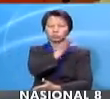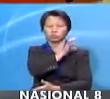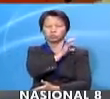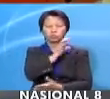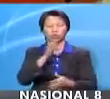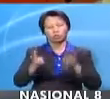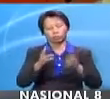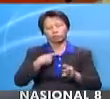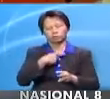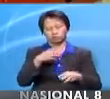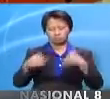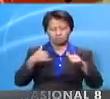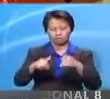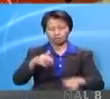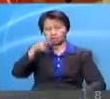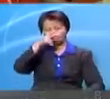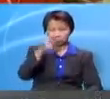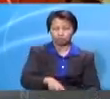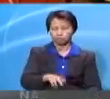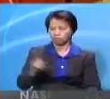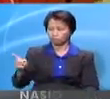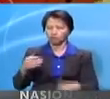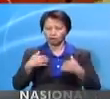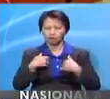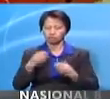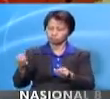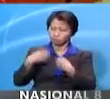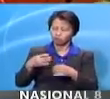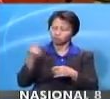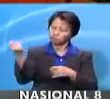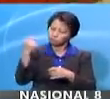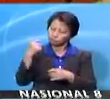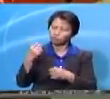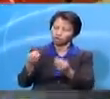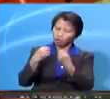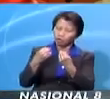Walaupun kita main teruk, dia masih ada good comment for us, like